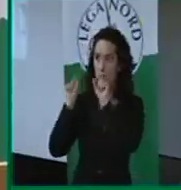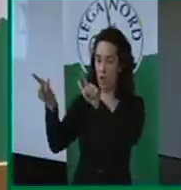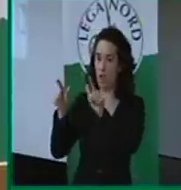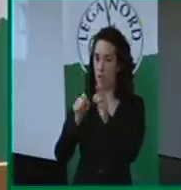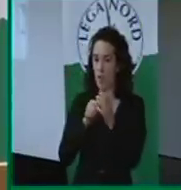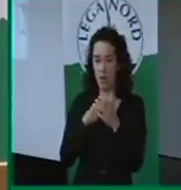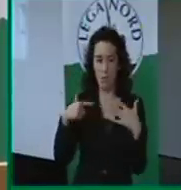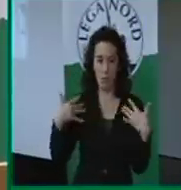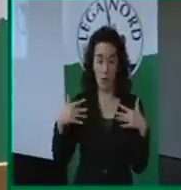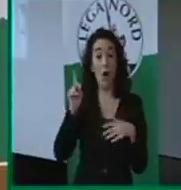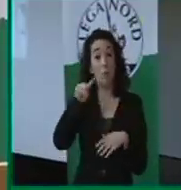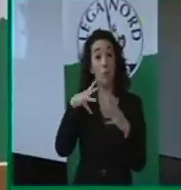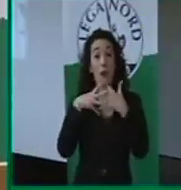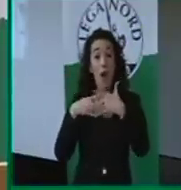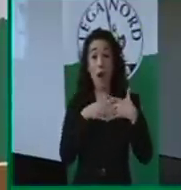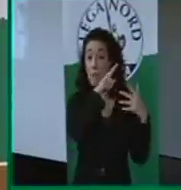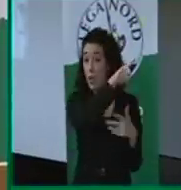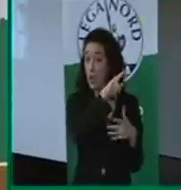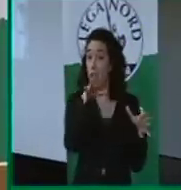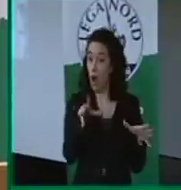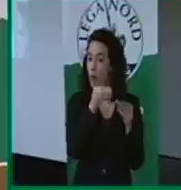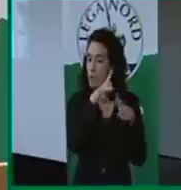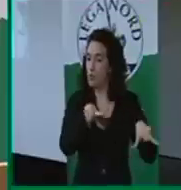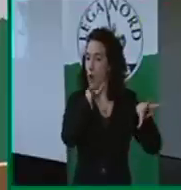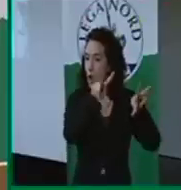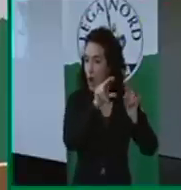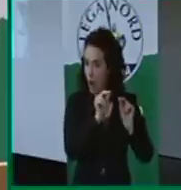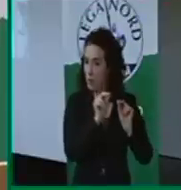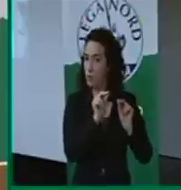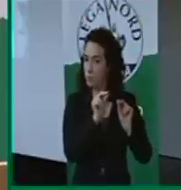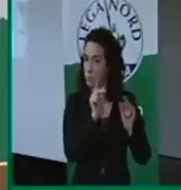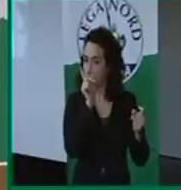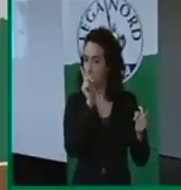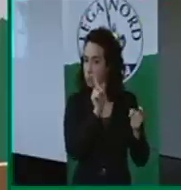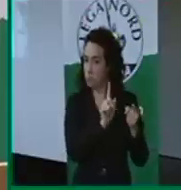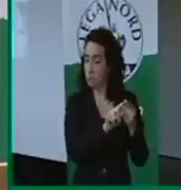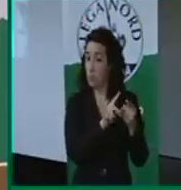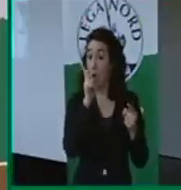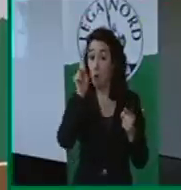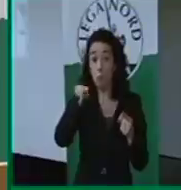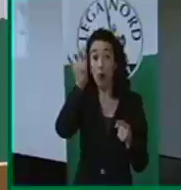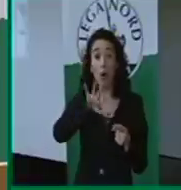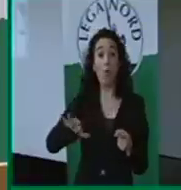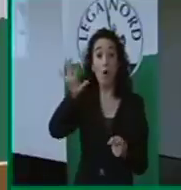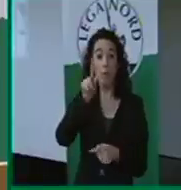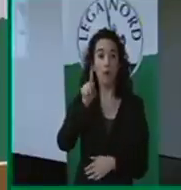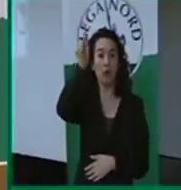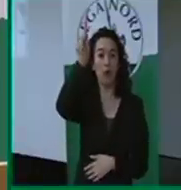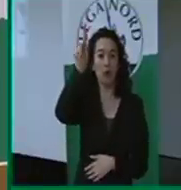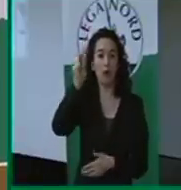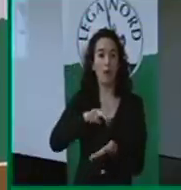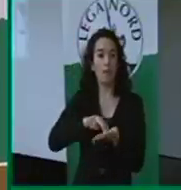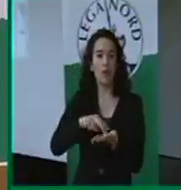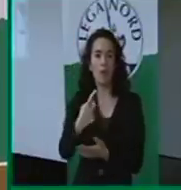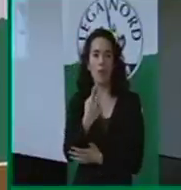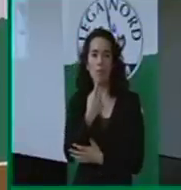ma anche L'America ha ripreso a consumare e l'Europa del Nord tant male non va l'aspetto più debole siamo proprio